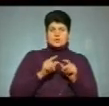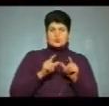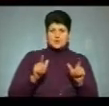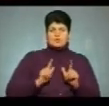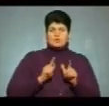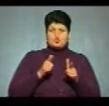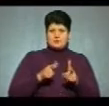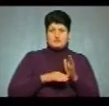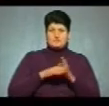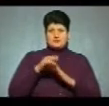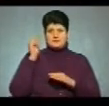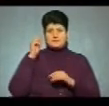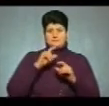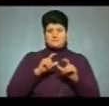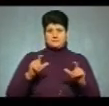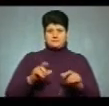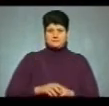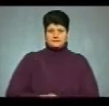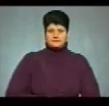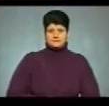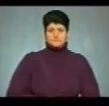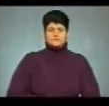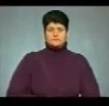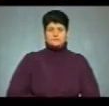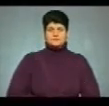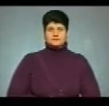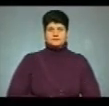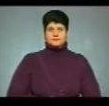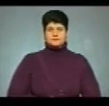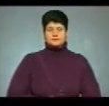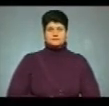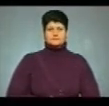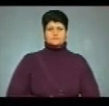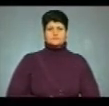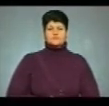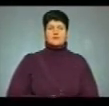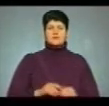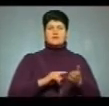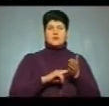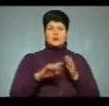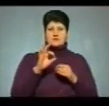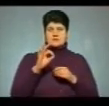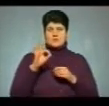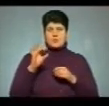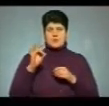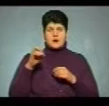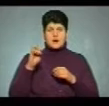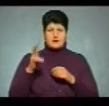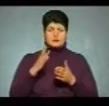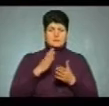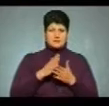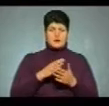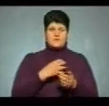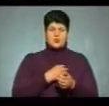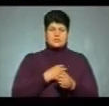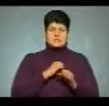поступити у вищі заклади. Богдан Буденчук, Оксана Галіяш, новини. Зазначу, Олександр Орляк був нагороджений орденом за